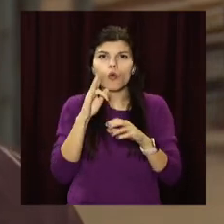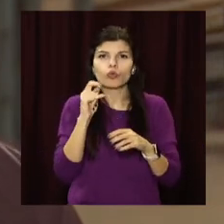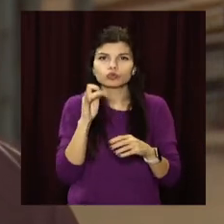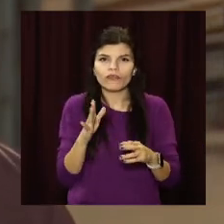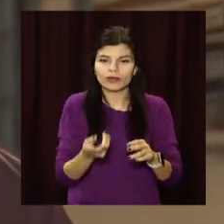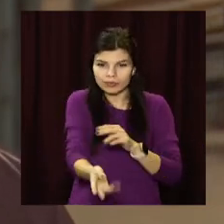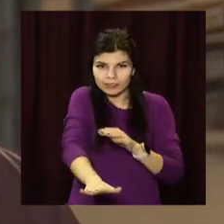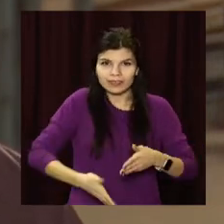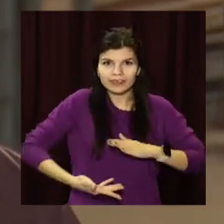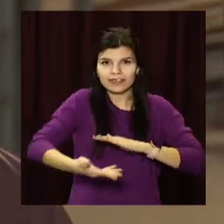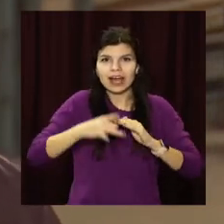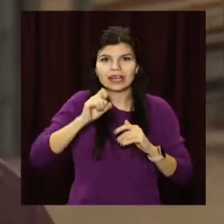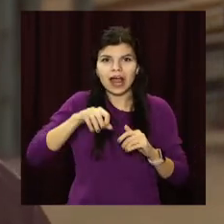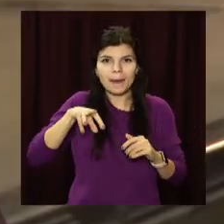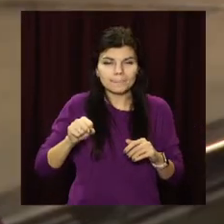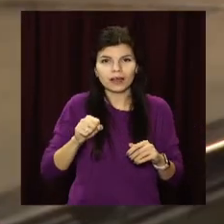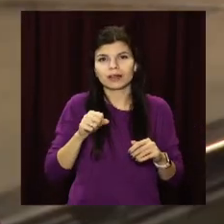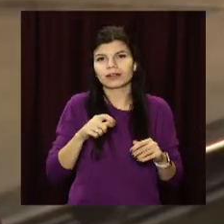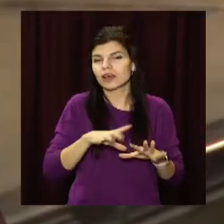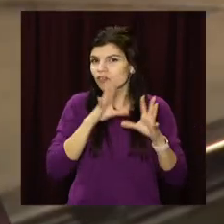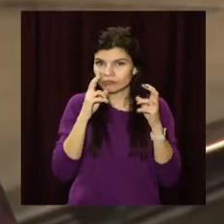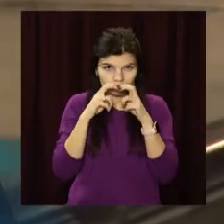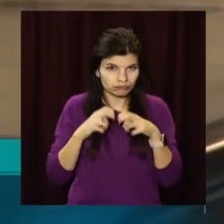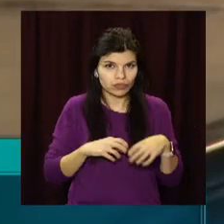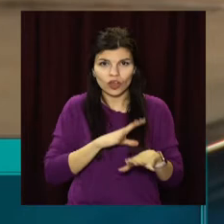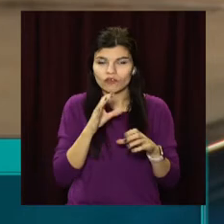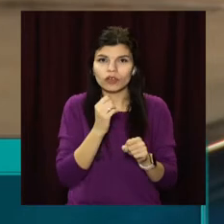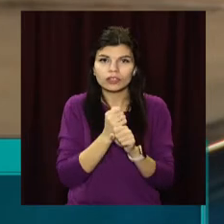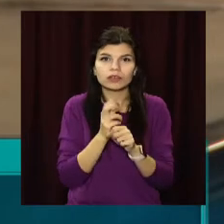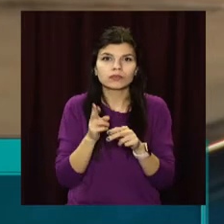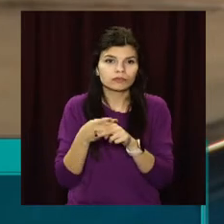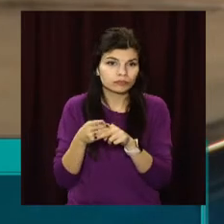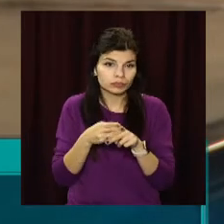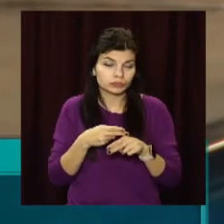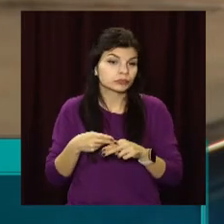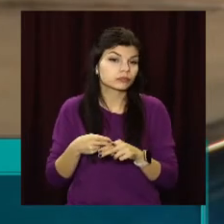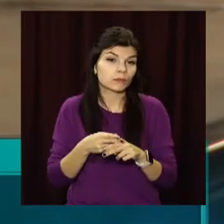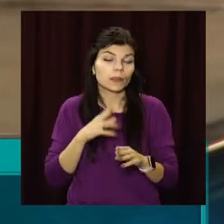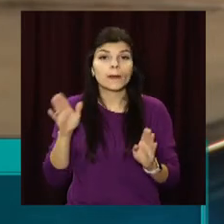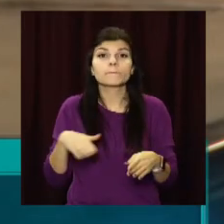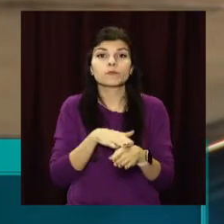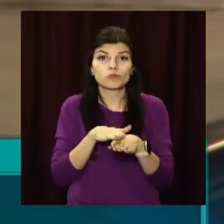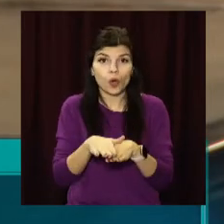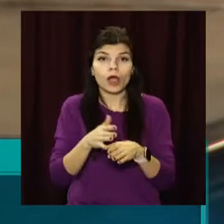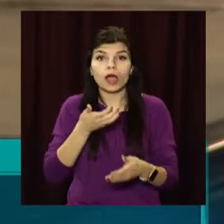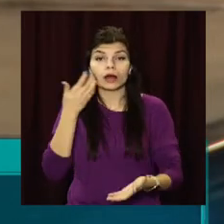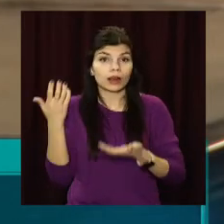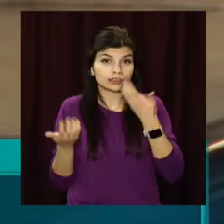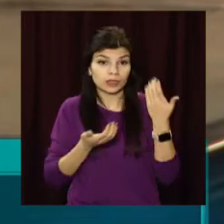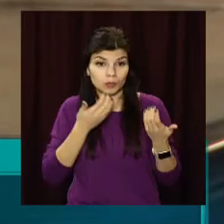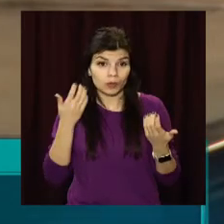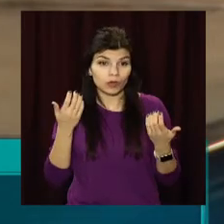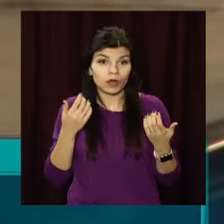рами, заміна основних несучих деталей. Обслідуємо, робимо дефектний акт, після чого повністю розбирається вагон.